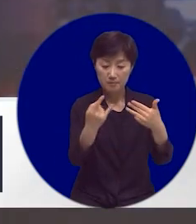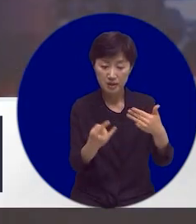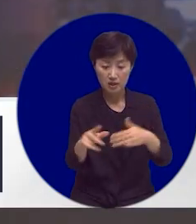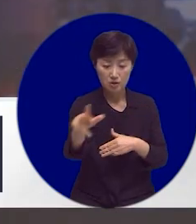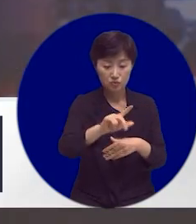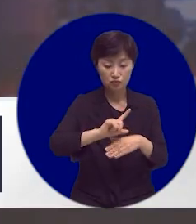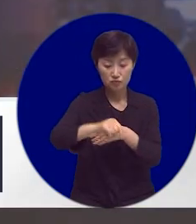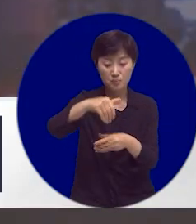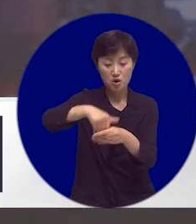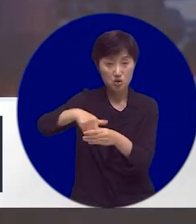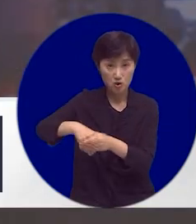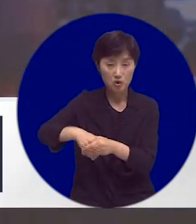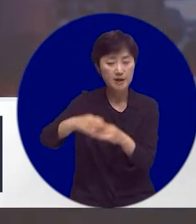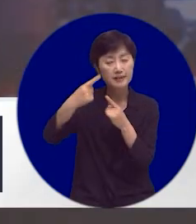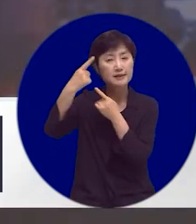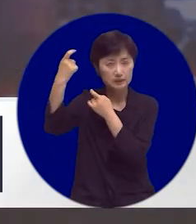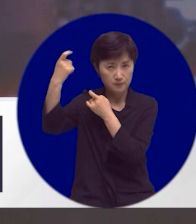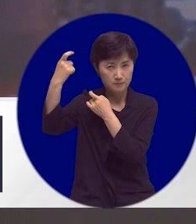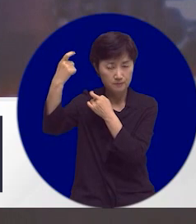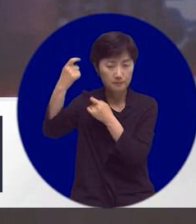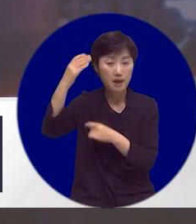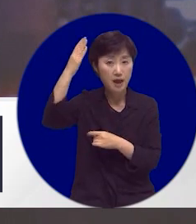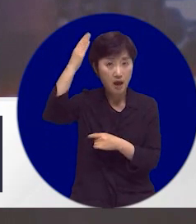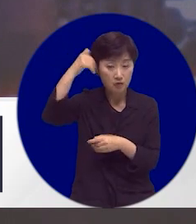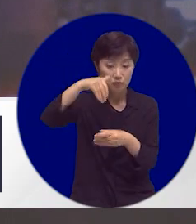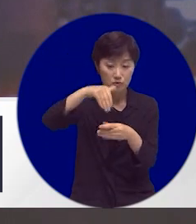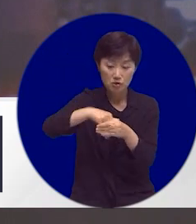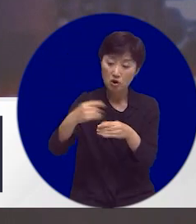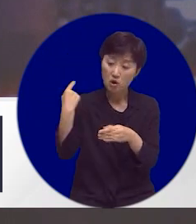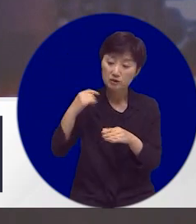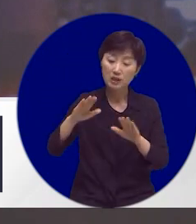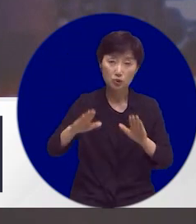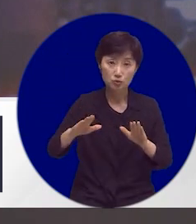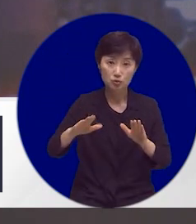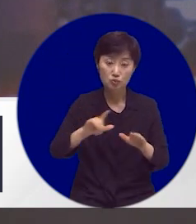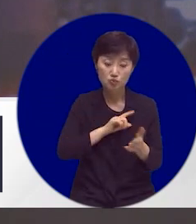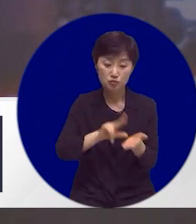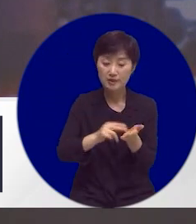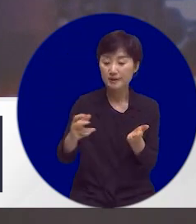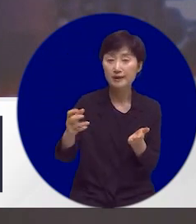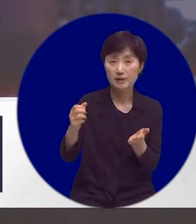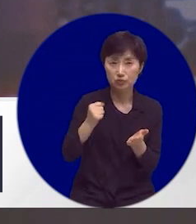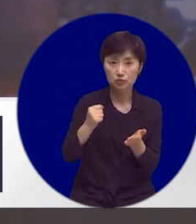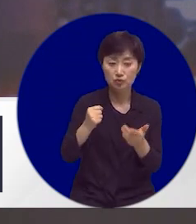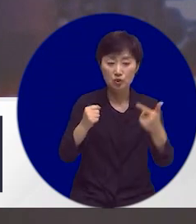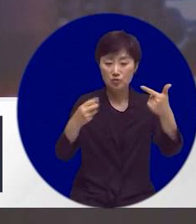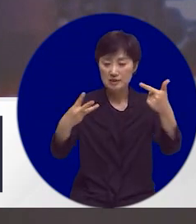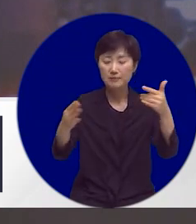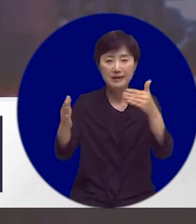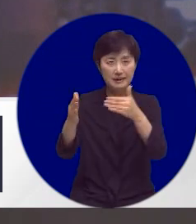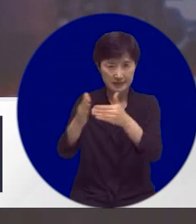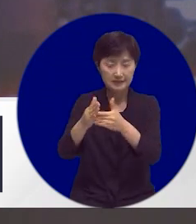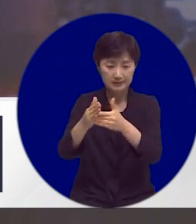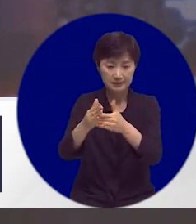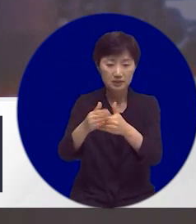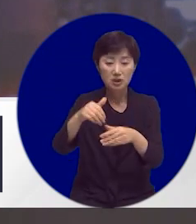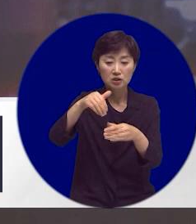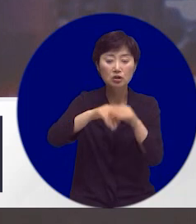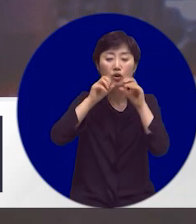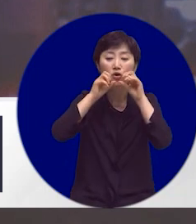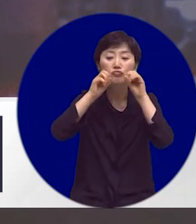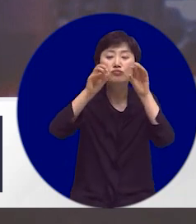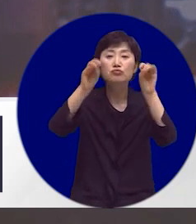중앙선거관리위원회가 제8회 전국 동시지방선거를 기념해 대한민국 선거 어제와 오늘이라는 주제로 6월 3일까지